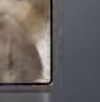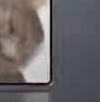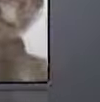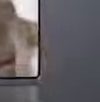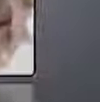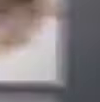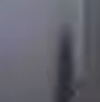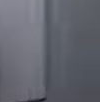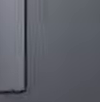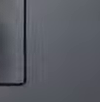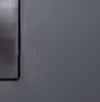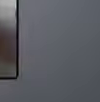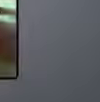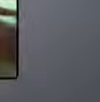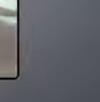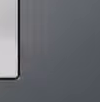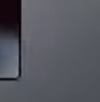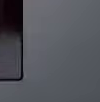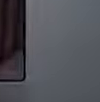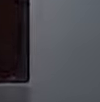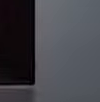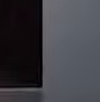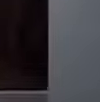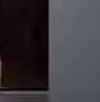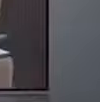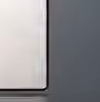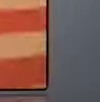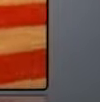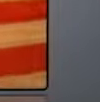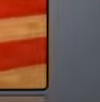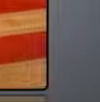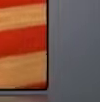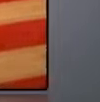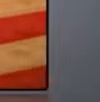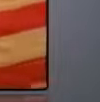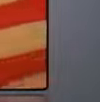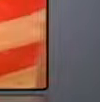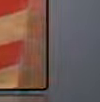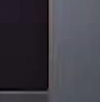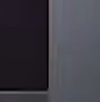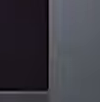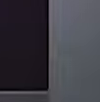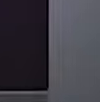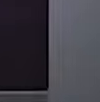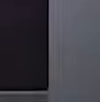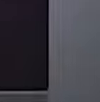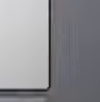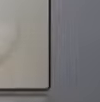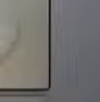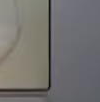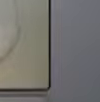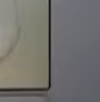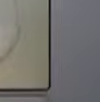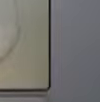шаңырағы күн секілді дөңгілек. Арбат болып танғанды халыққа бұл күндері парқы бейік нарықта, бұл кешенде не